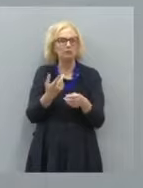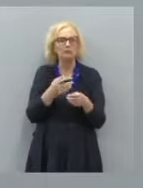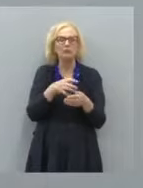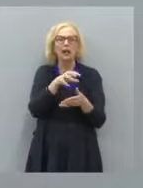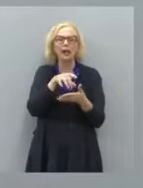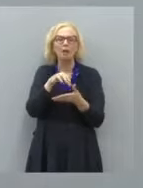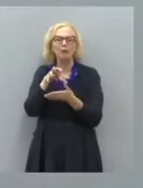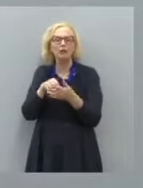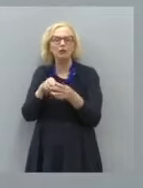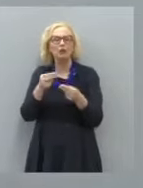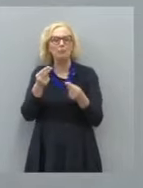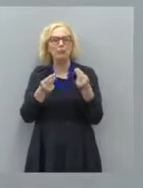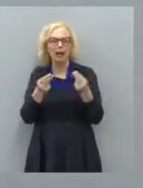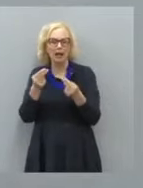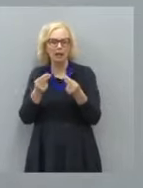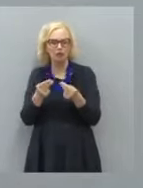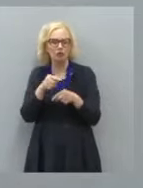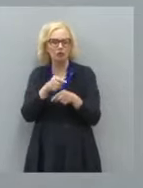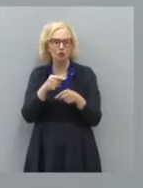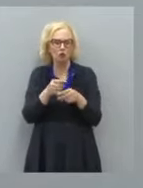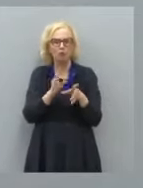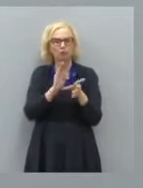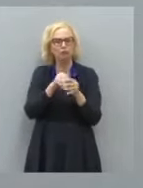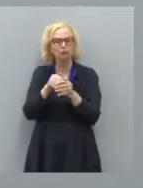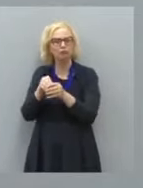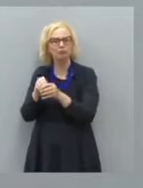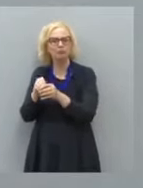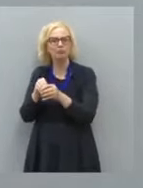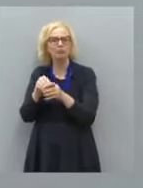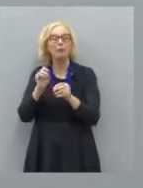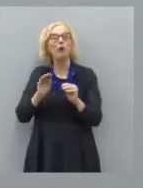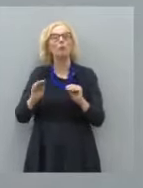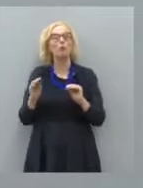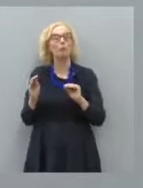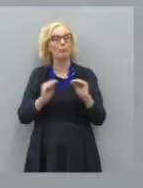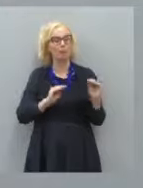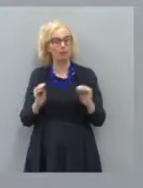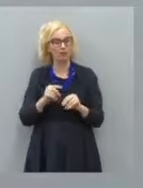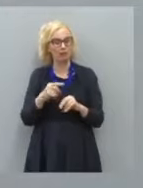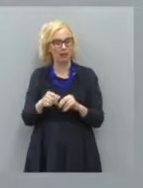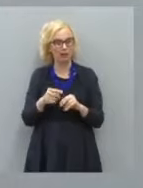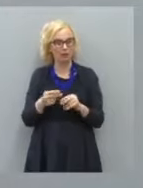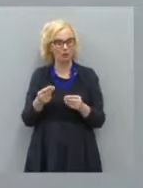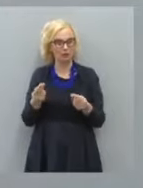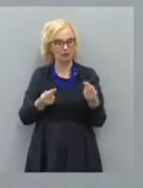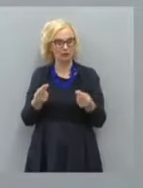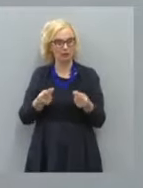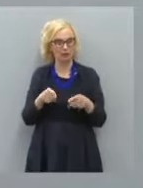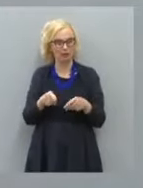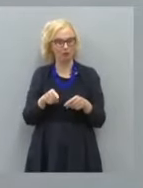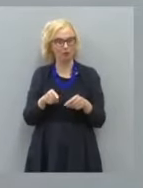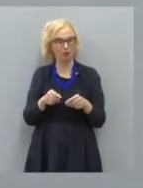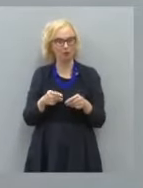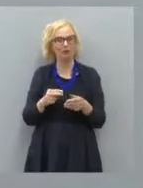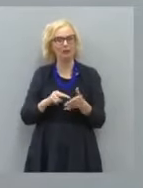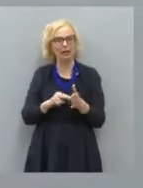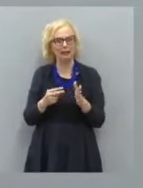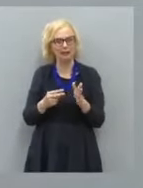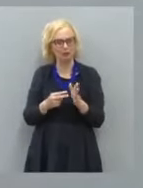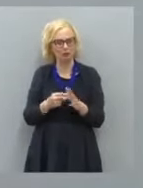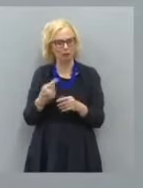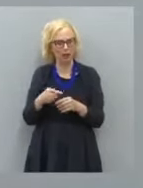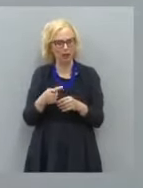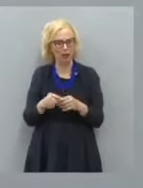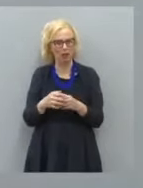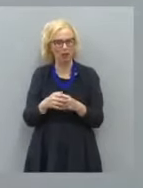di bilancio che come dicevo proprio il provvedimento di assestamento tecnico che qui abbiamo in discussione ha come caratteristiche